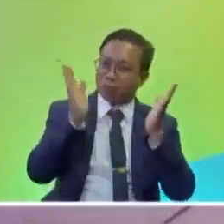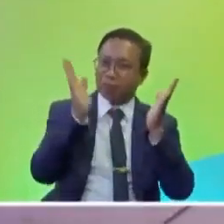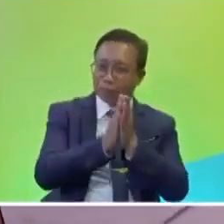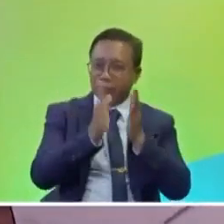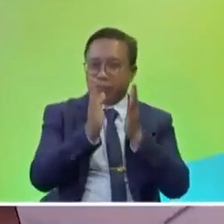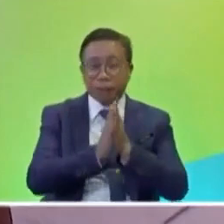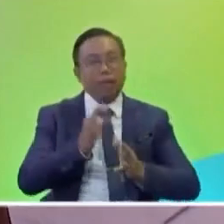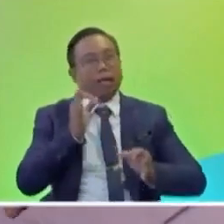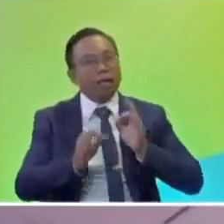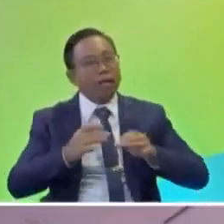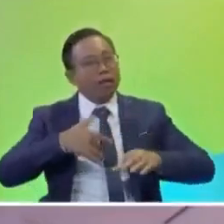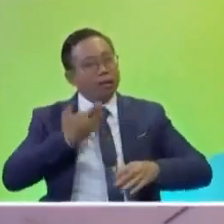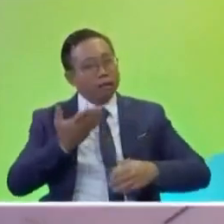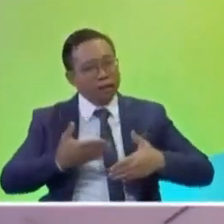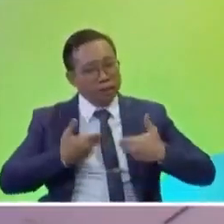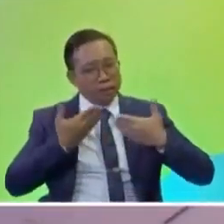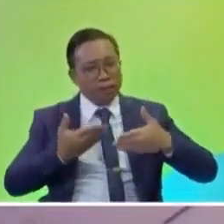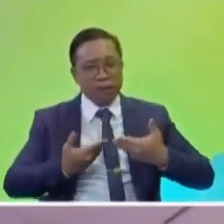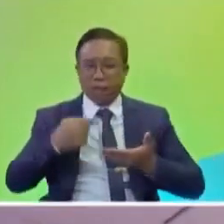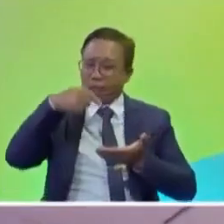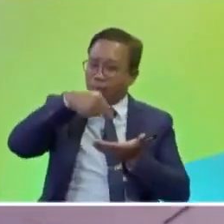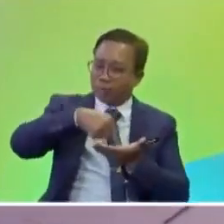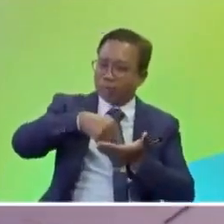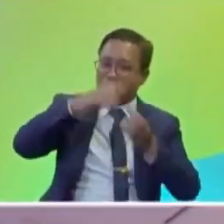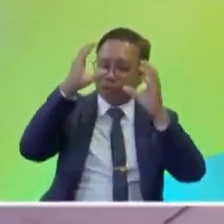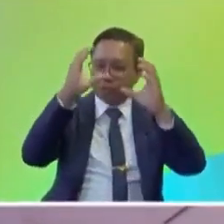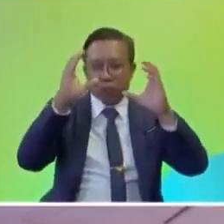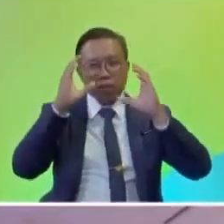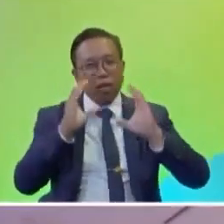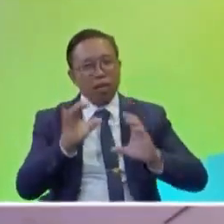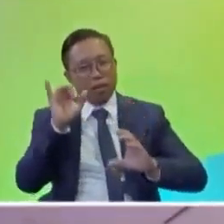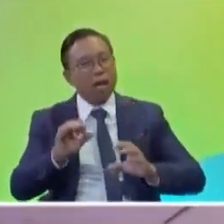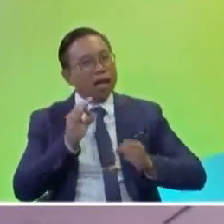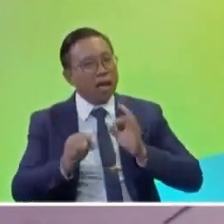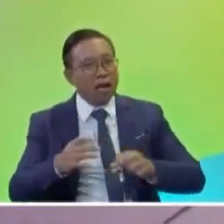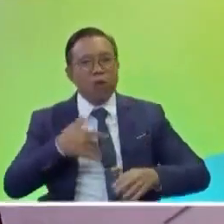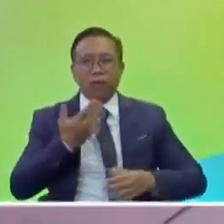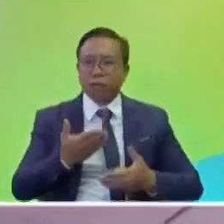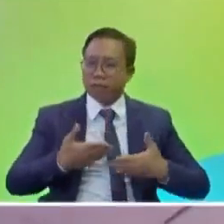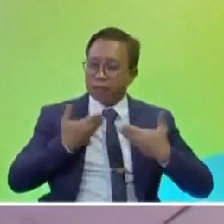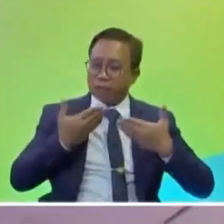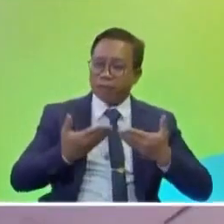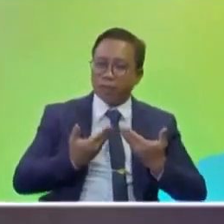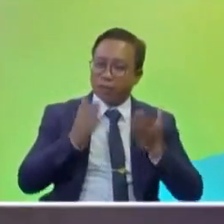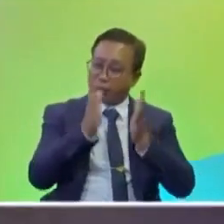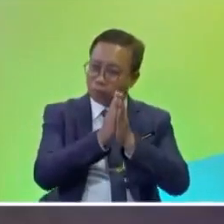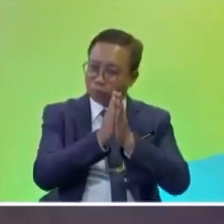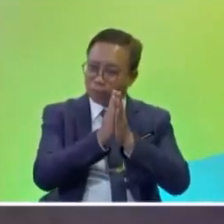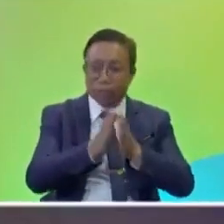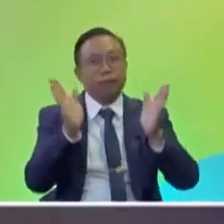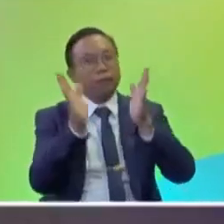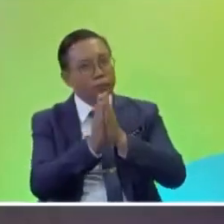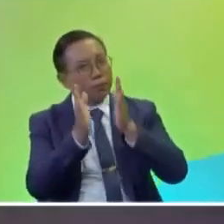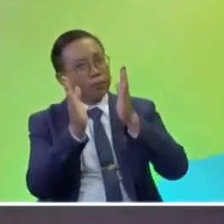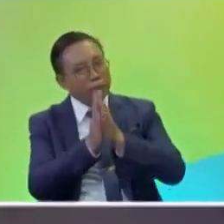tangan. Kalau rasa gembira, beginilah caranya. Kalau rasa gembira, tepuk